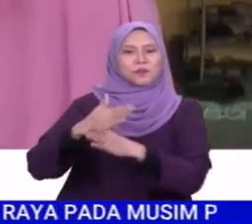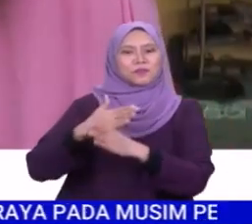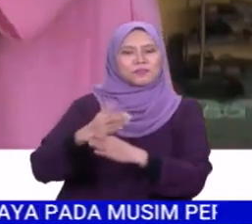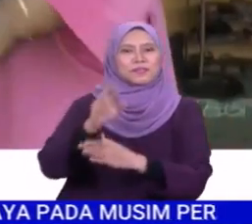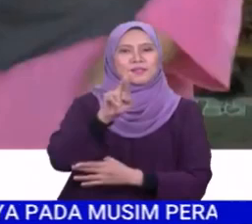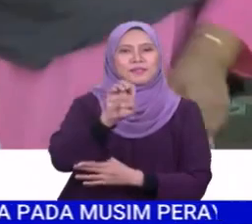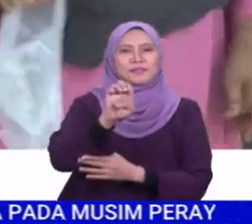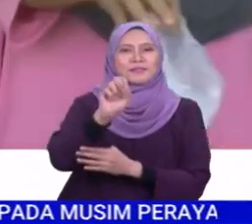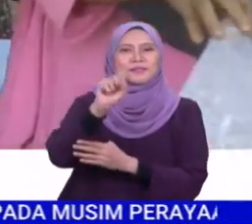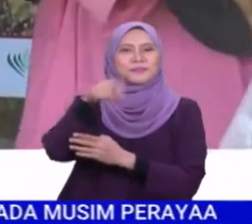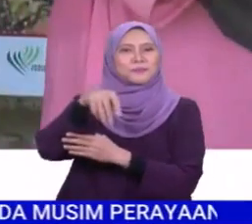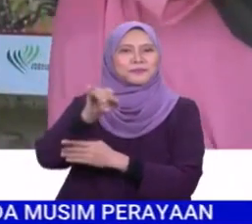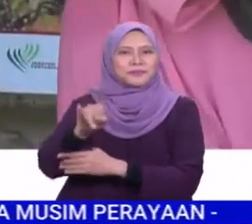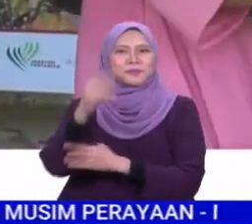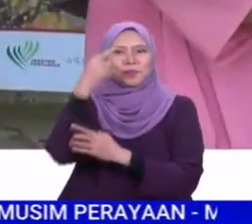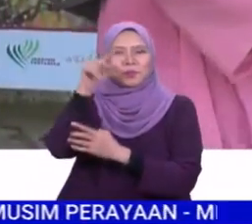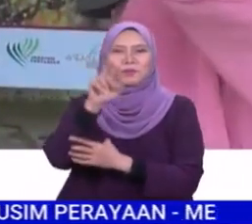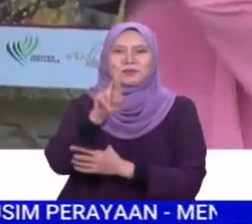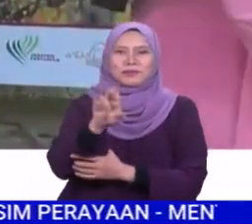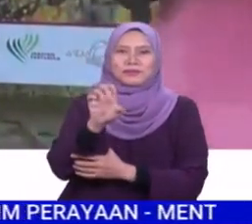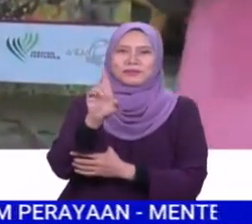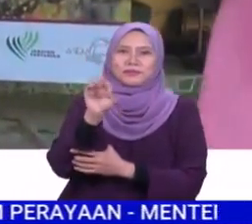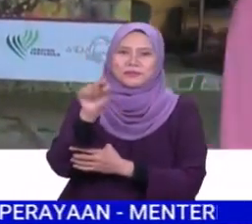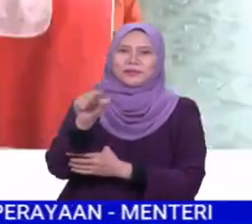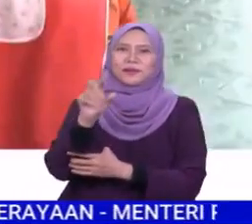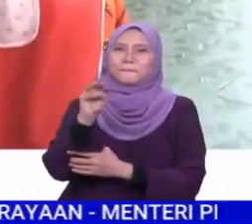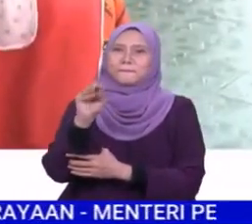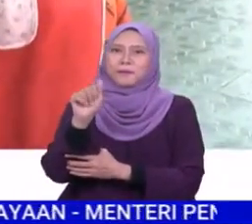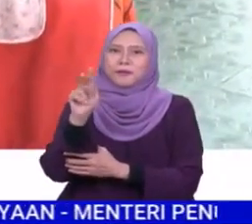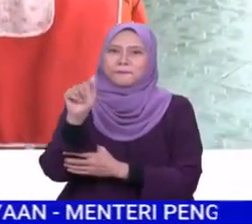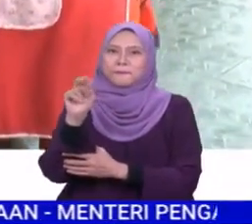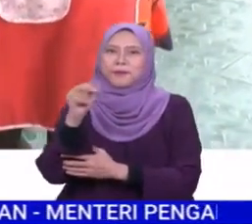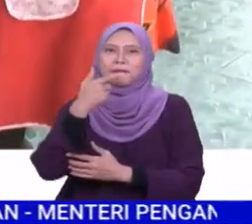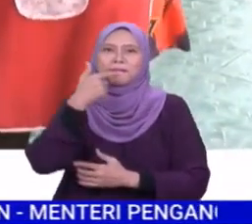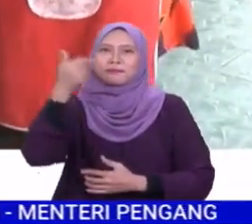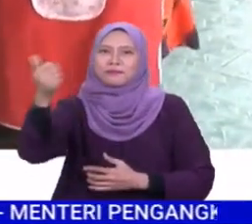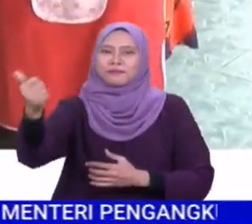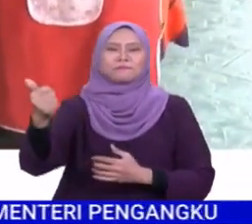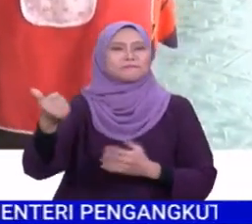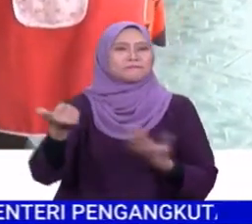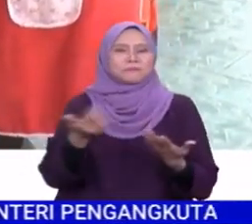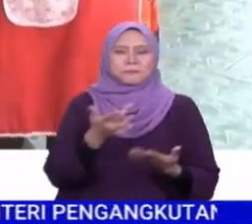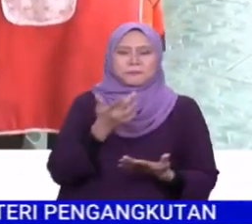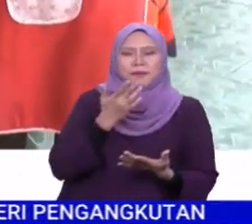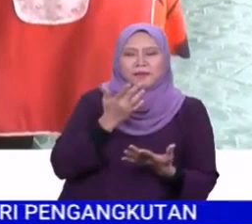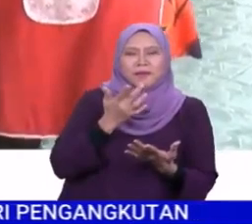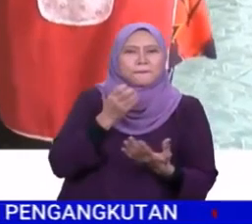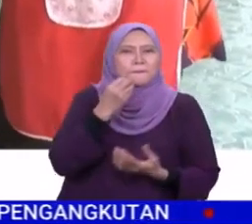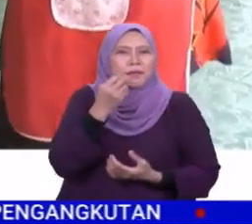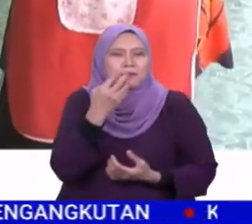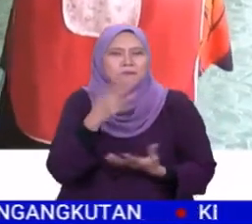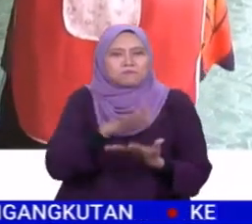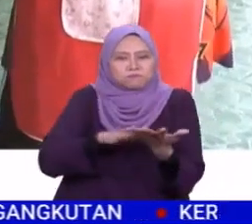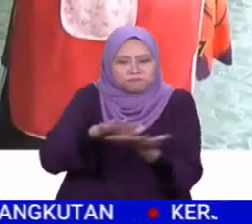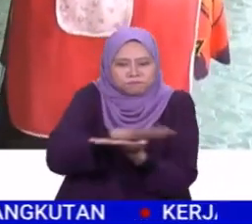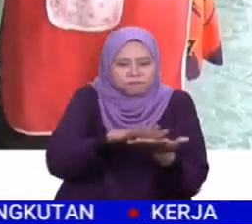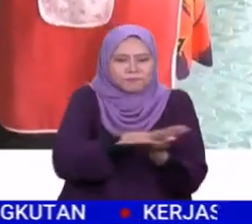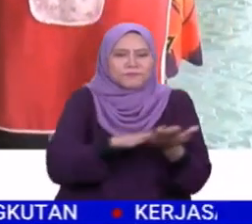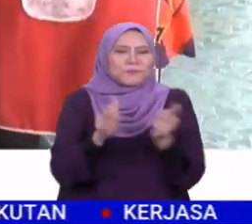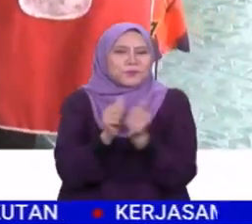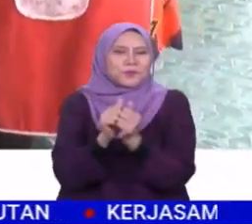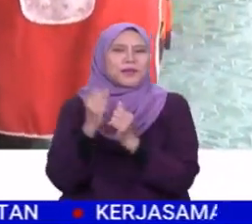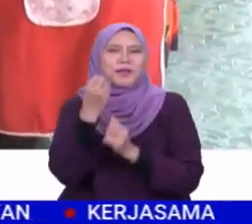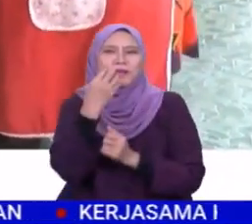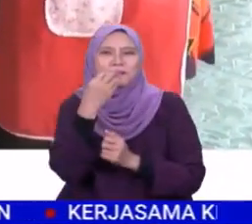resepi istimewa menghasilkan rendang maman yang sedap dengan menyeimbangkan rasa pahit dan masam menggunakan asam